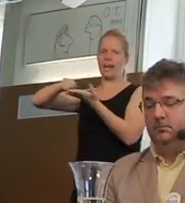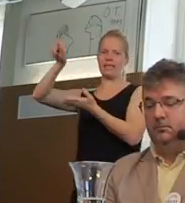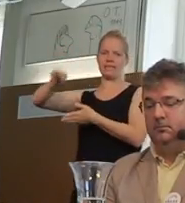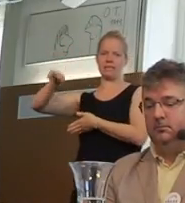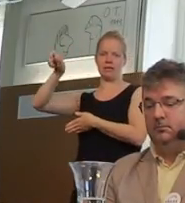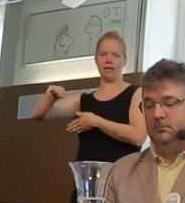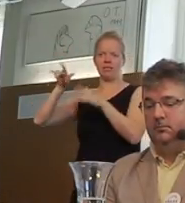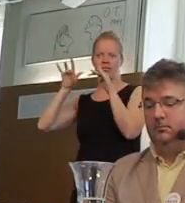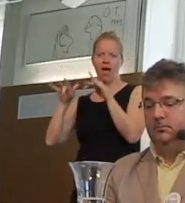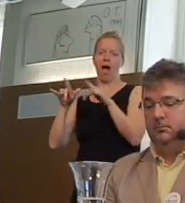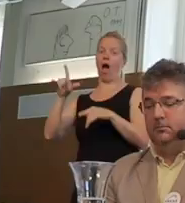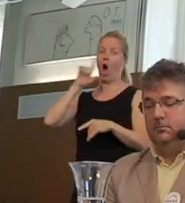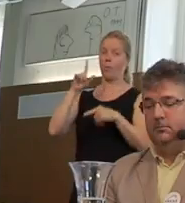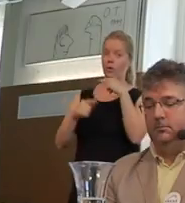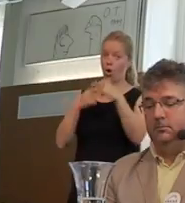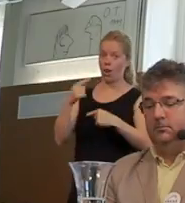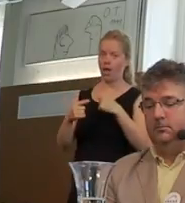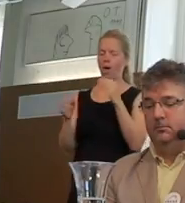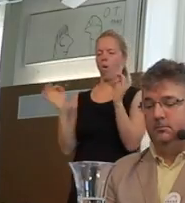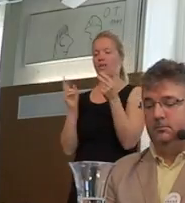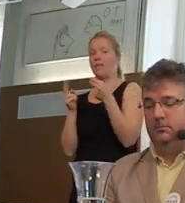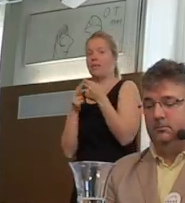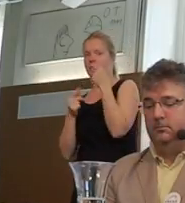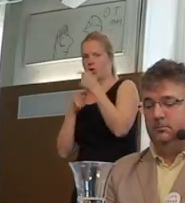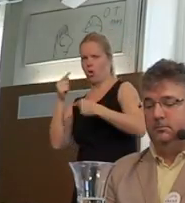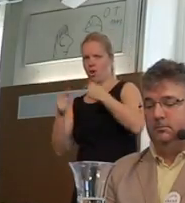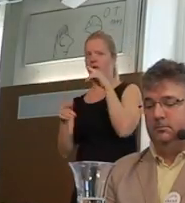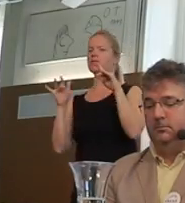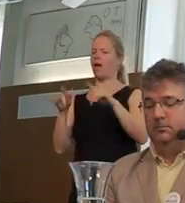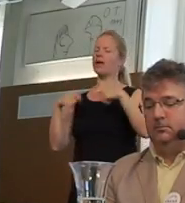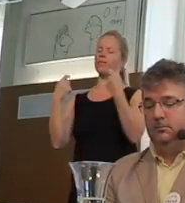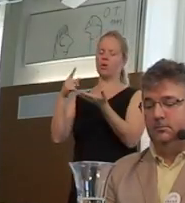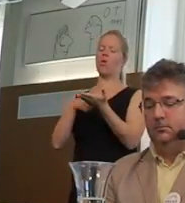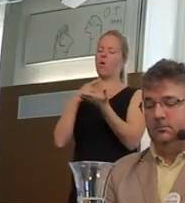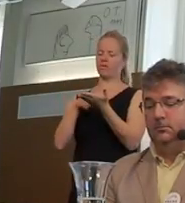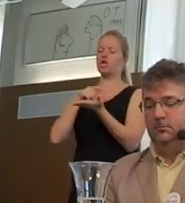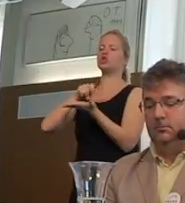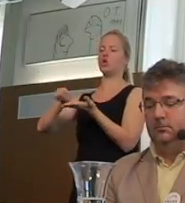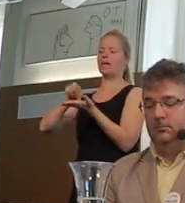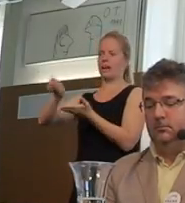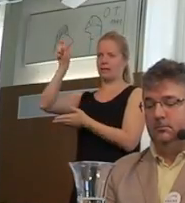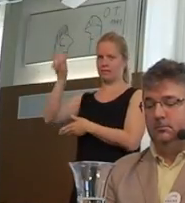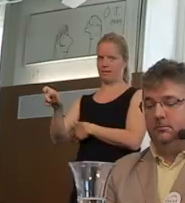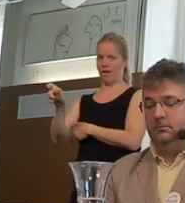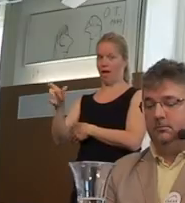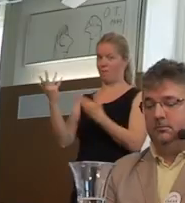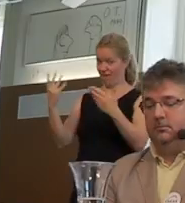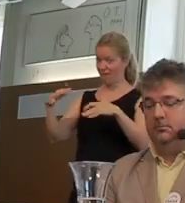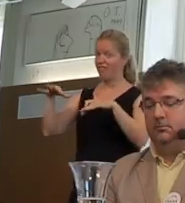eine wesentliche Nebenrolle spielt. Sie werden ganz viele finden, aber sie werden wahrscheinlich keine